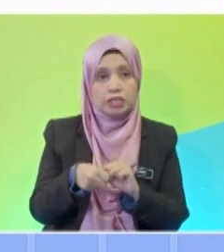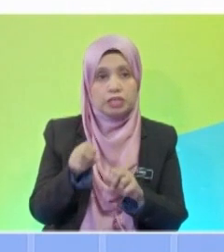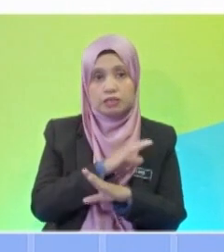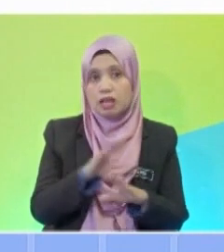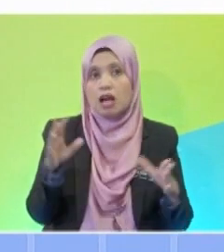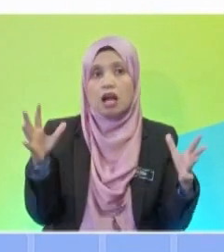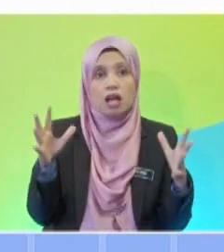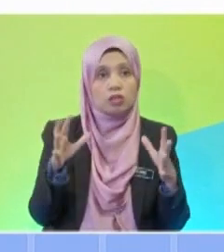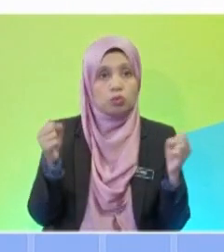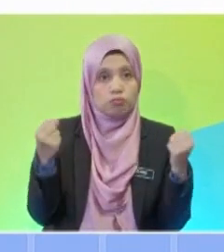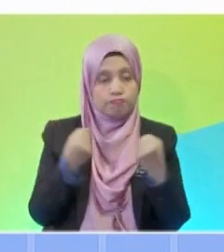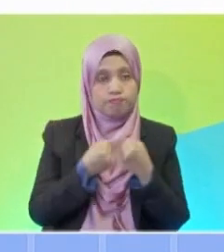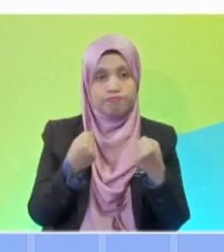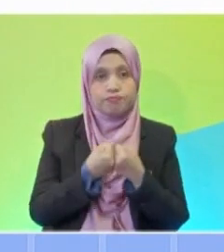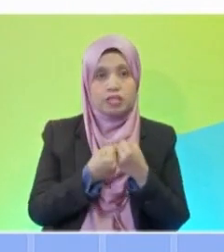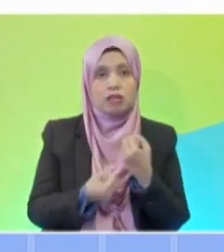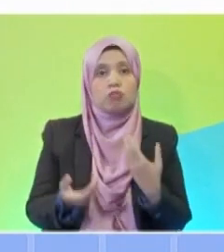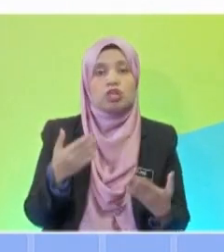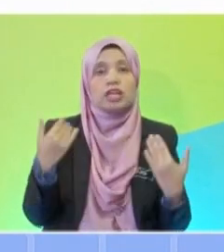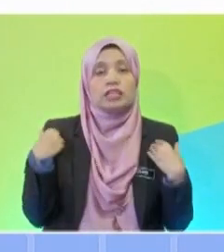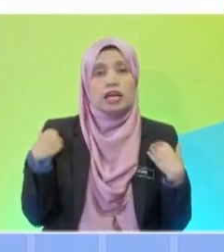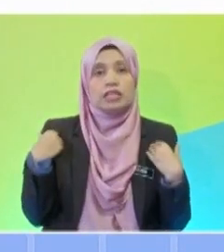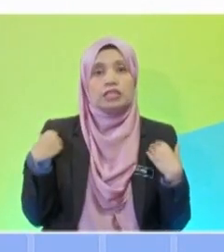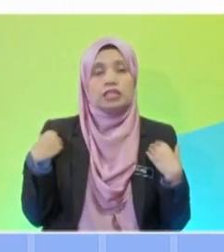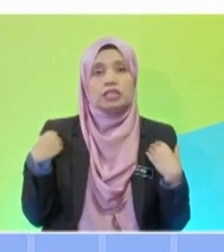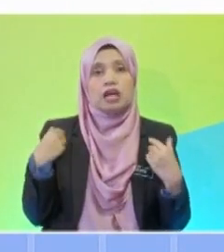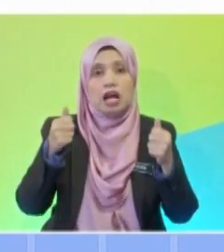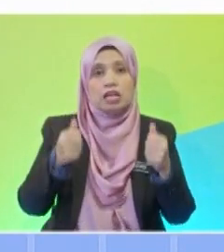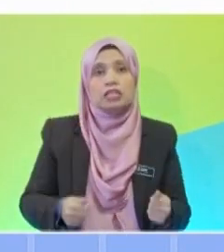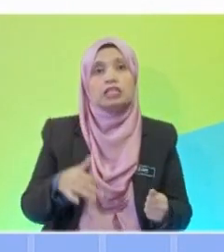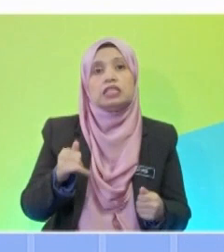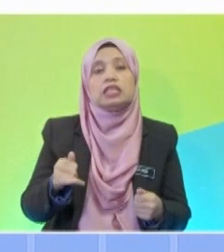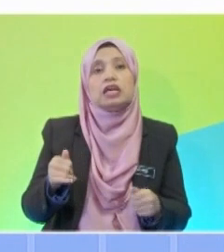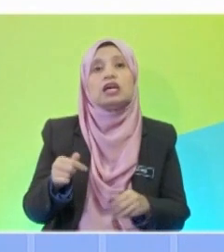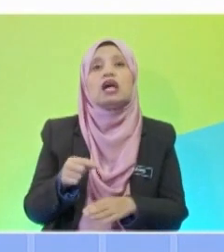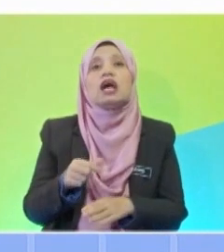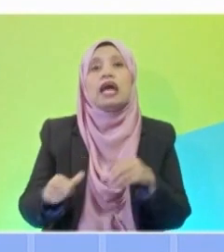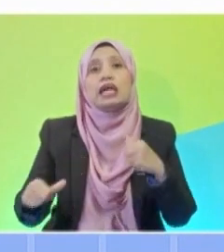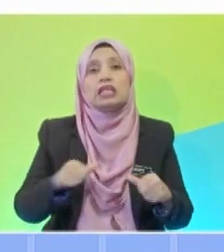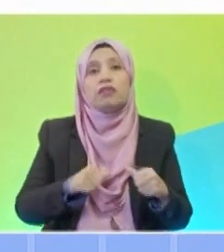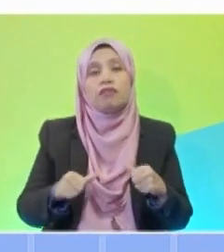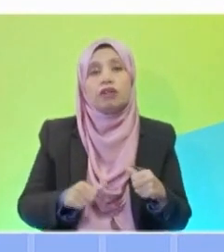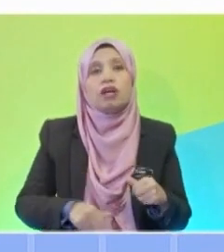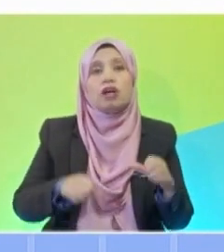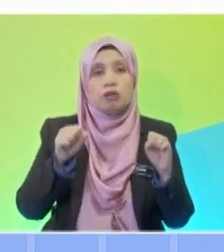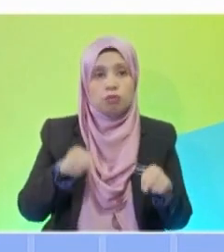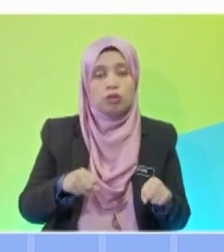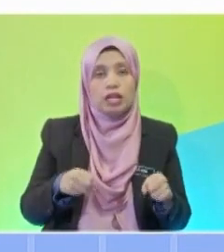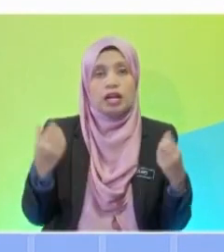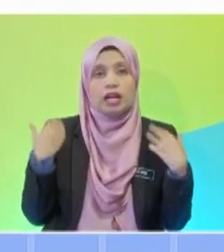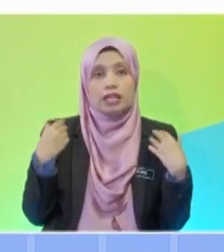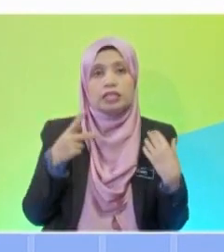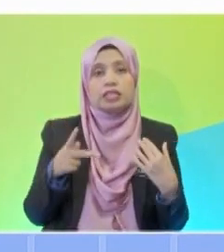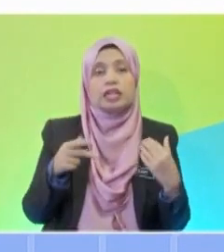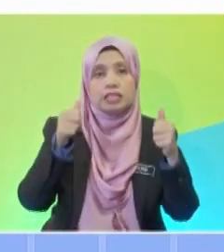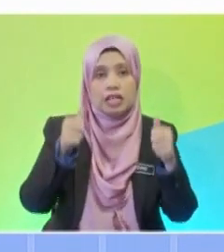dalam perniagaan tu ada ahli yang aktif, takkan tak dibayar gaji. Betul. Akta kata tak perlu bayar gaji. tapi kita boleh wujudkan ikatan perkongsian supaya ahli